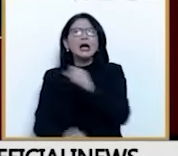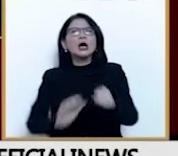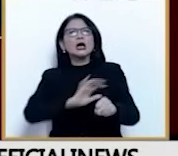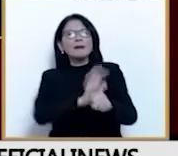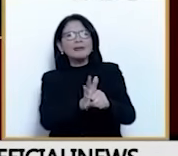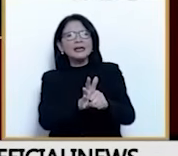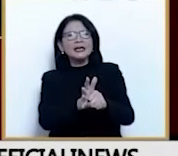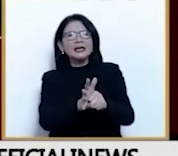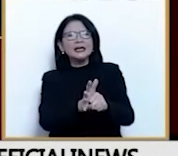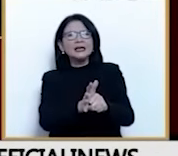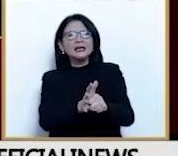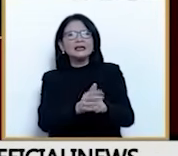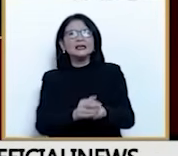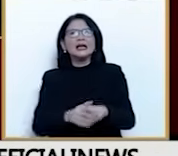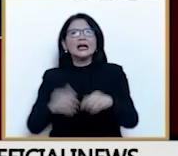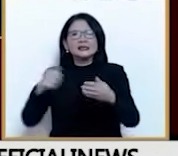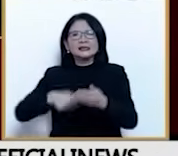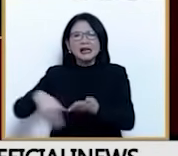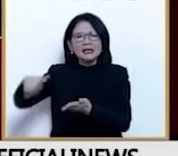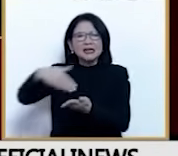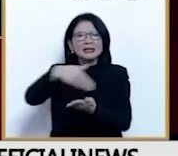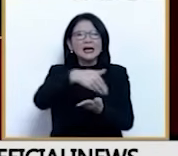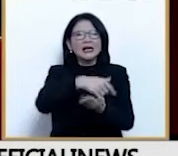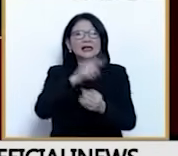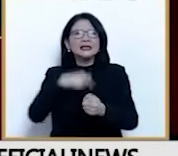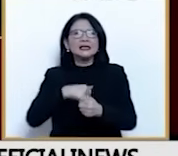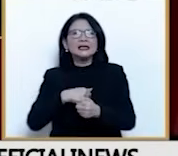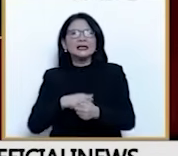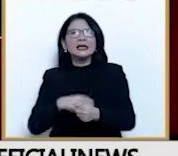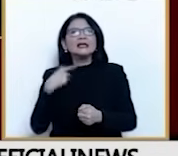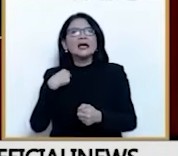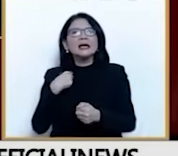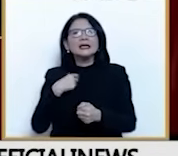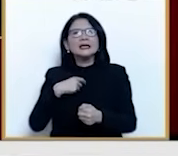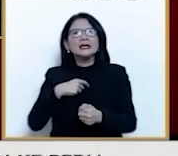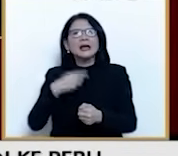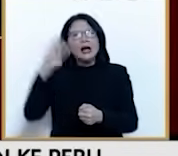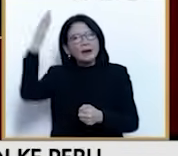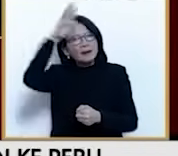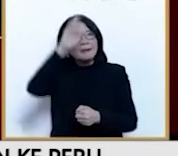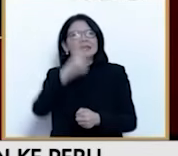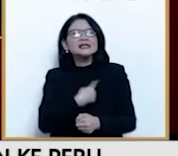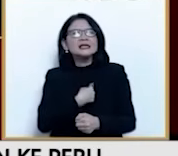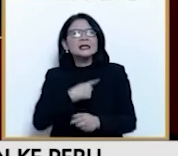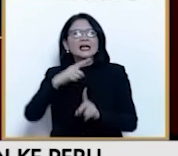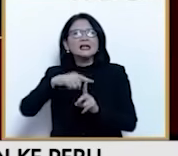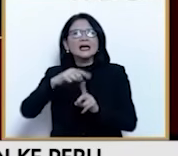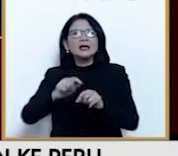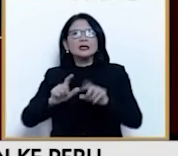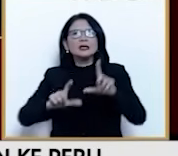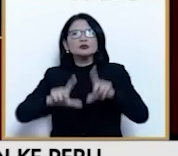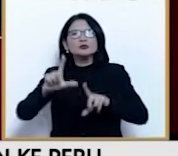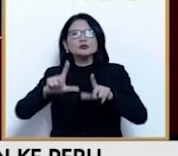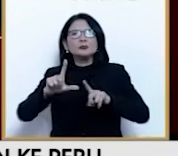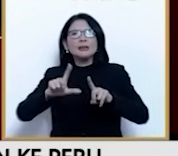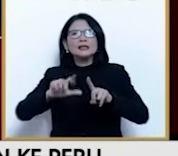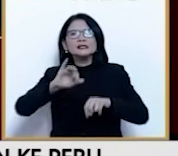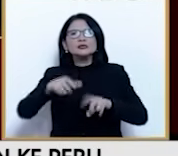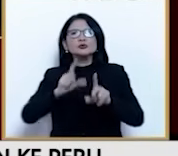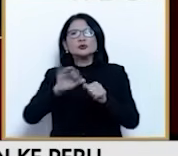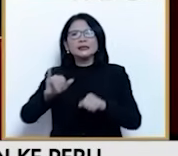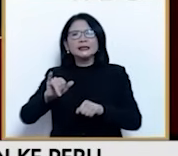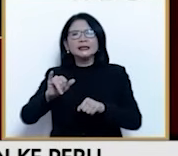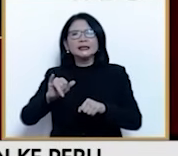selain statistik, justru data ini saya kutip dari Akang sendiri tanggal 17 Juli 2020 di